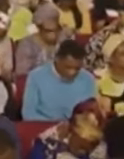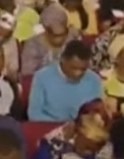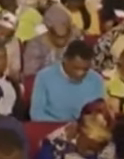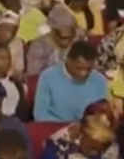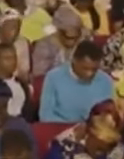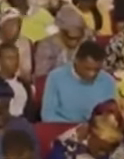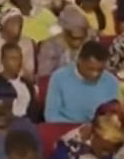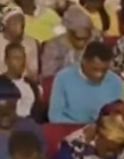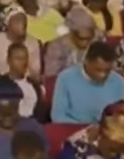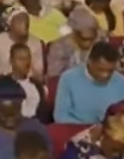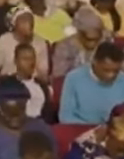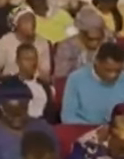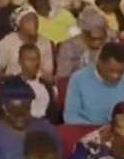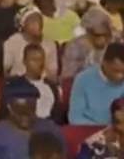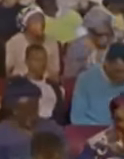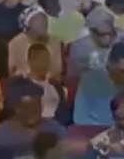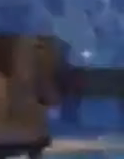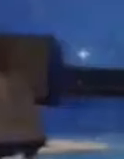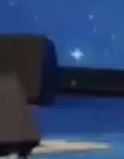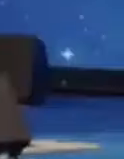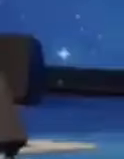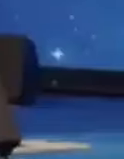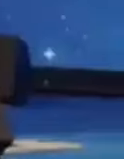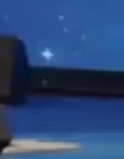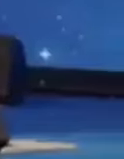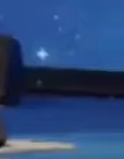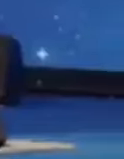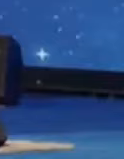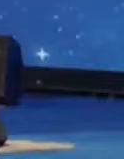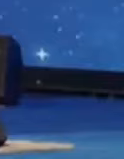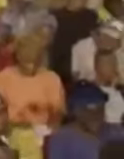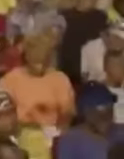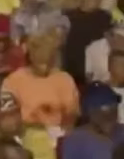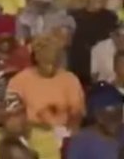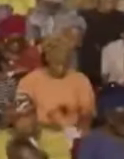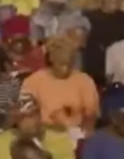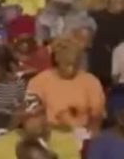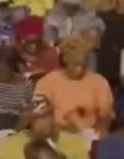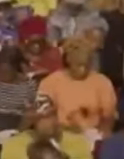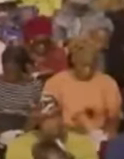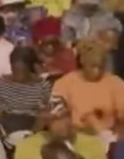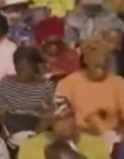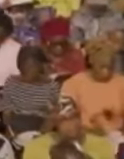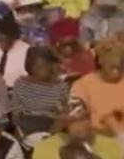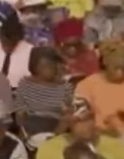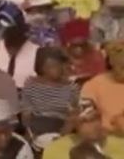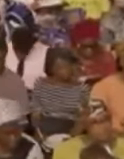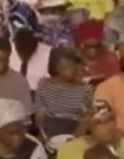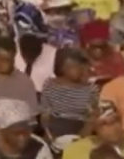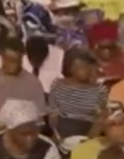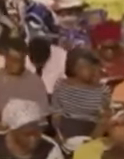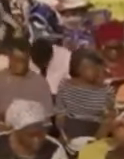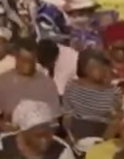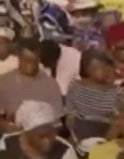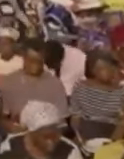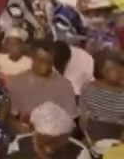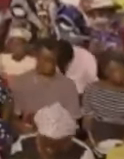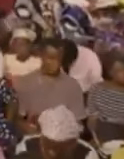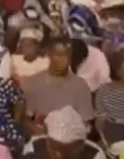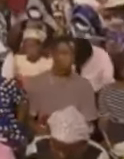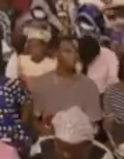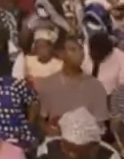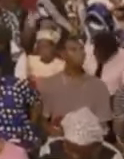11 actes des apôtrre chapitre 11 verset 23 Act 11 2